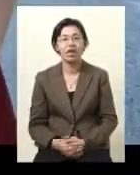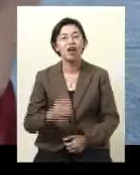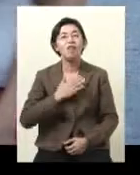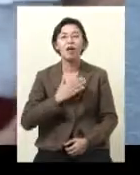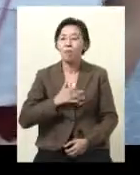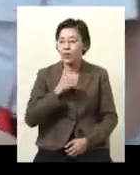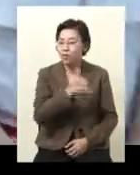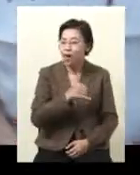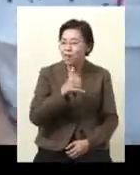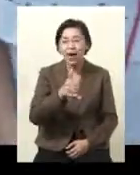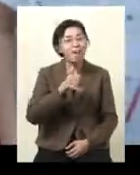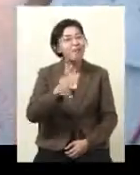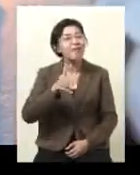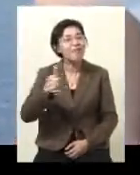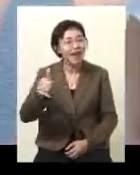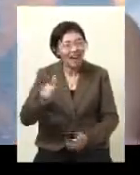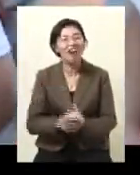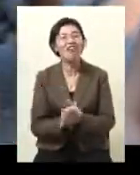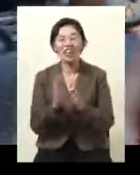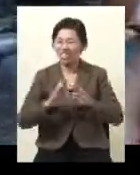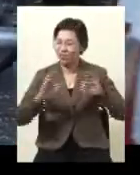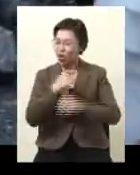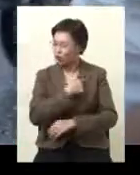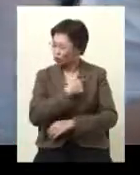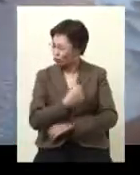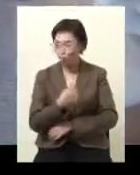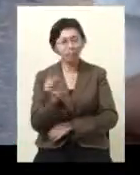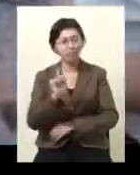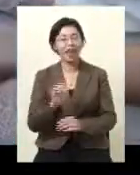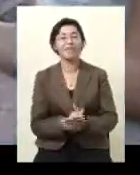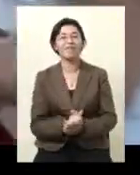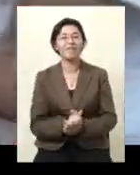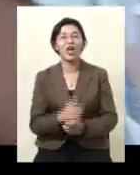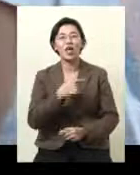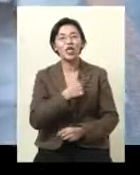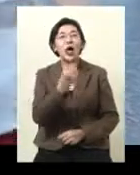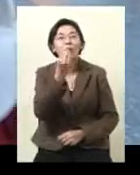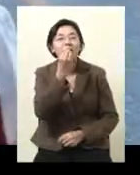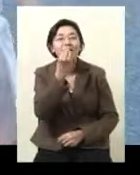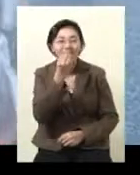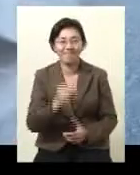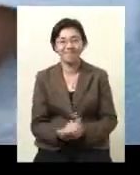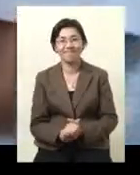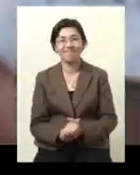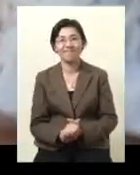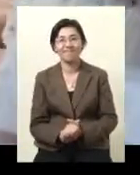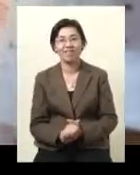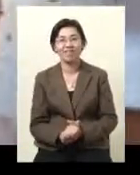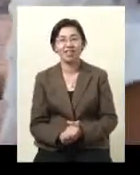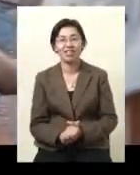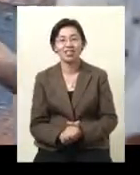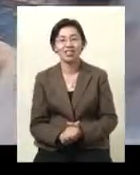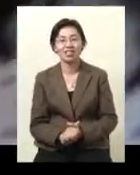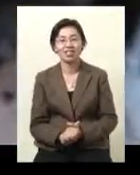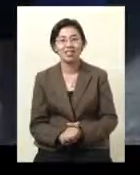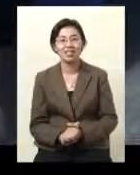ค่ะ ทุกๆครั้งที่ผมเดินทางไปที่ต่างๆนะครับสิ่งที่ชอบมากเลยก็คืออาหารเนี่ย